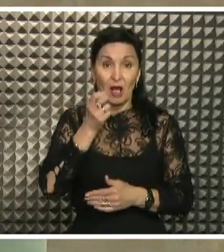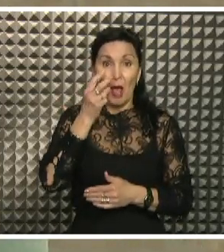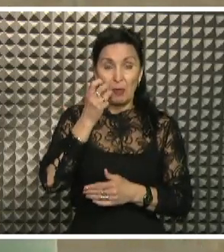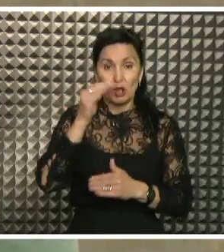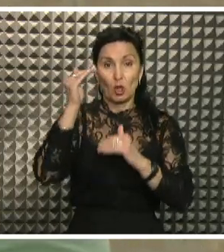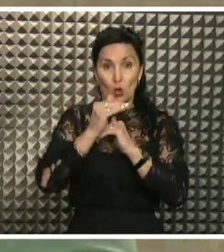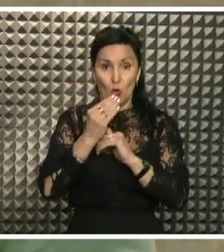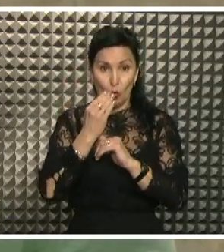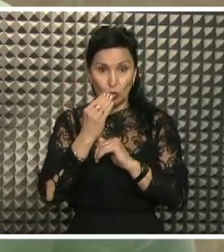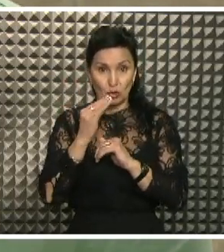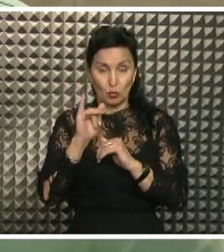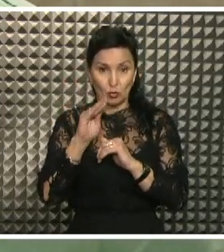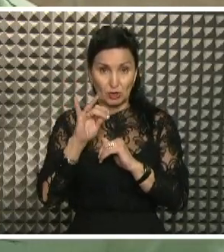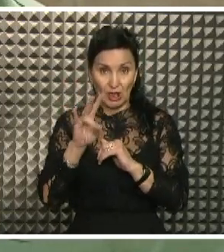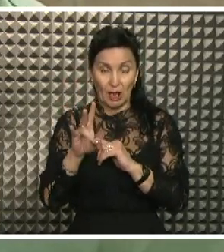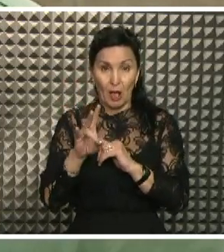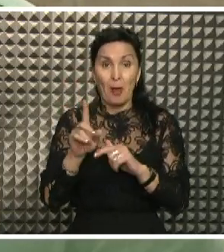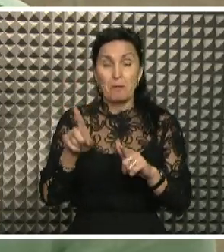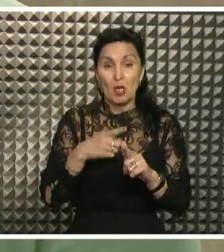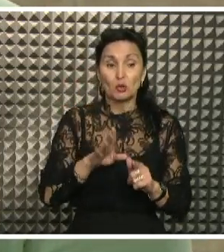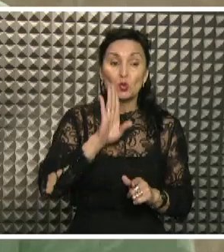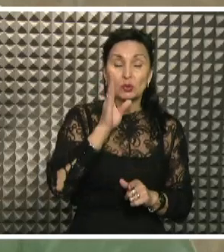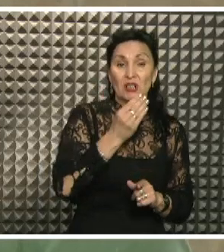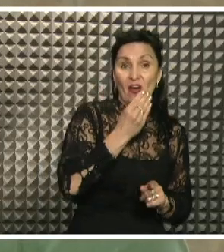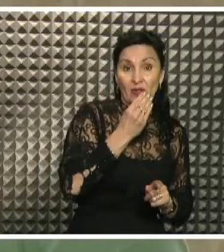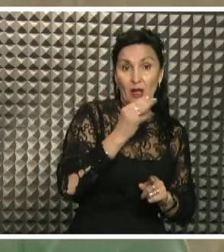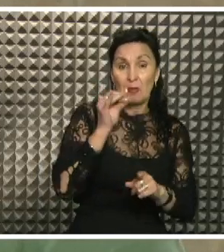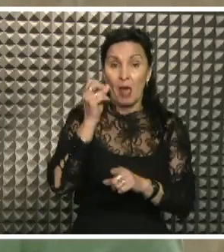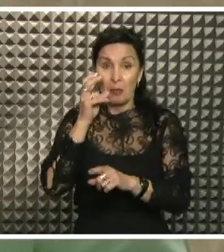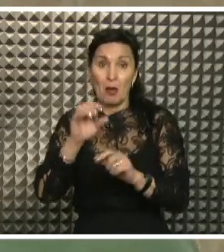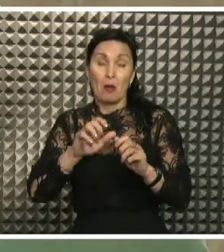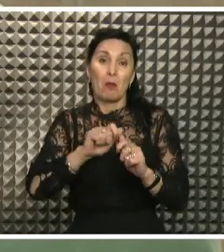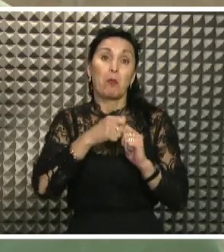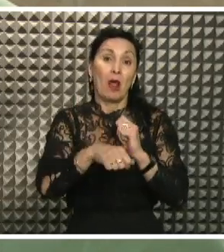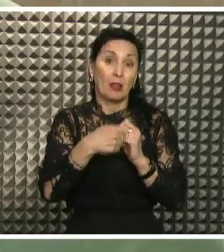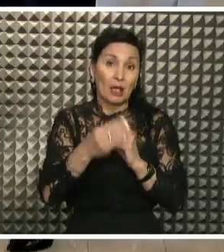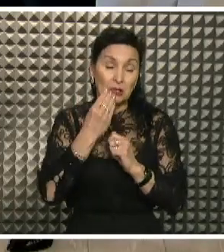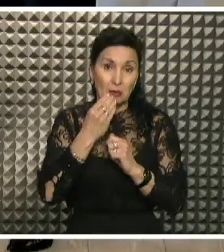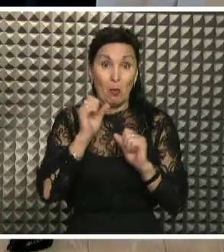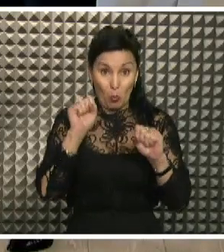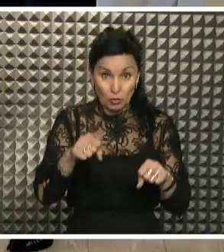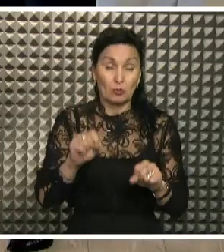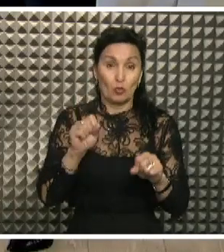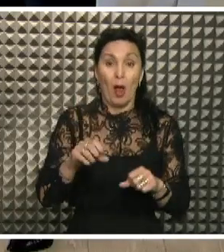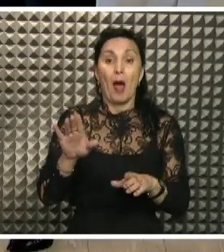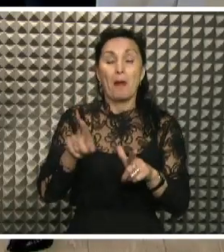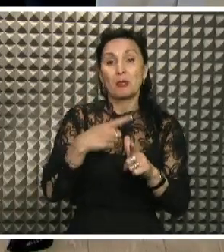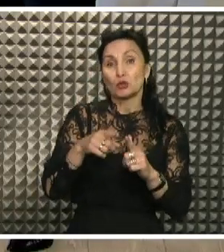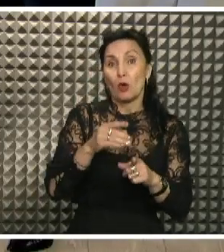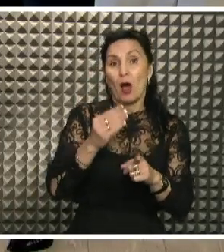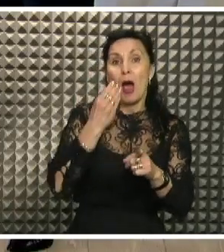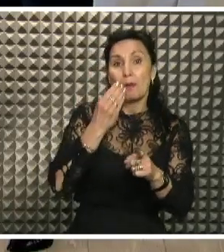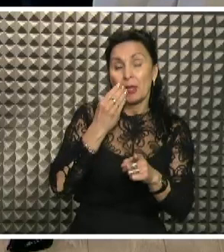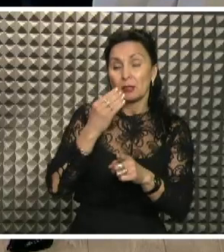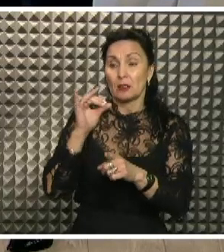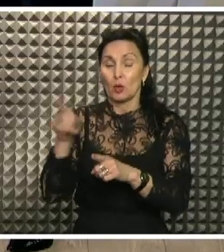и ужинаете. Вы между завтраком и обедом можете съесть банан? А, это могу. А между обедом и ужином съесть, допустим,